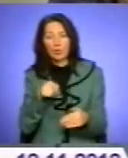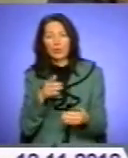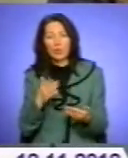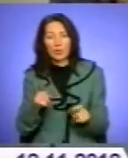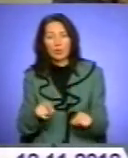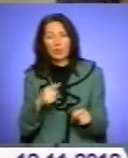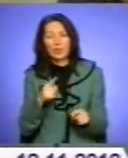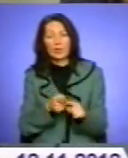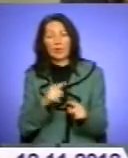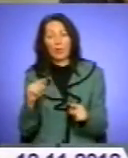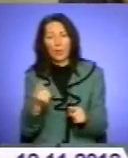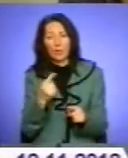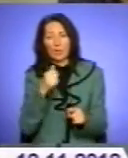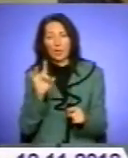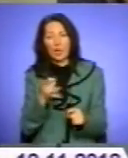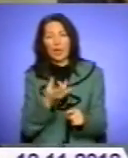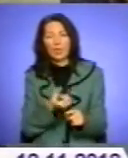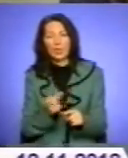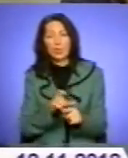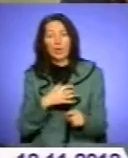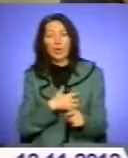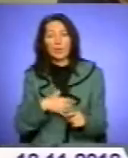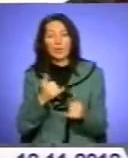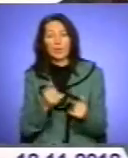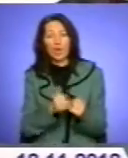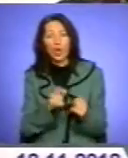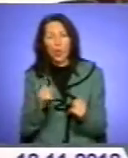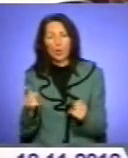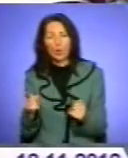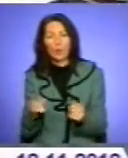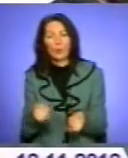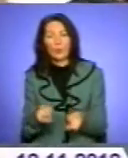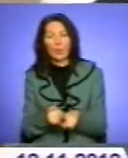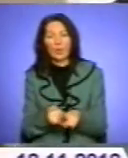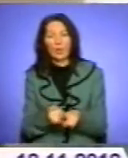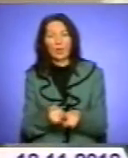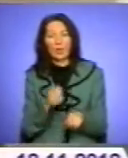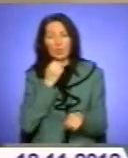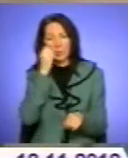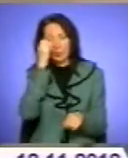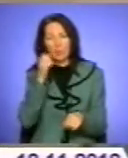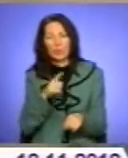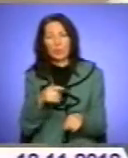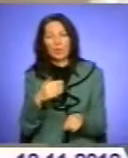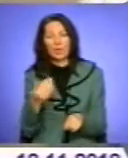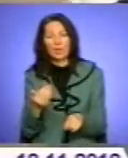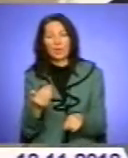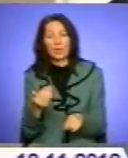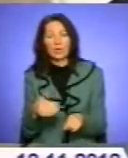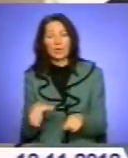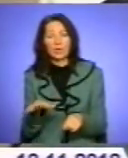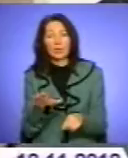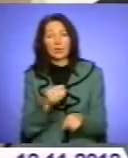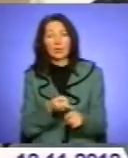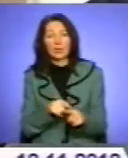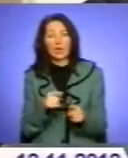раз. І воно дуже важливо для кожного з нас. Так, спасибо з Господі і всю страну нашу. Це